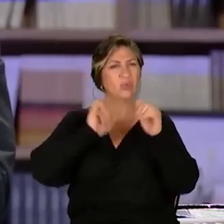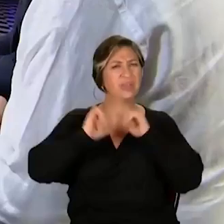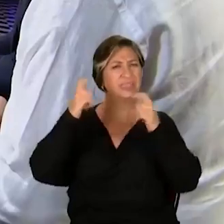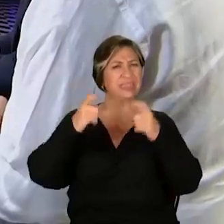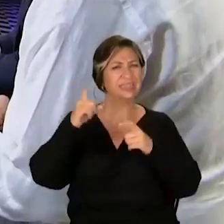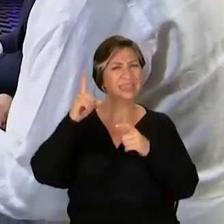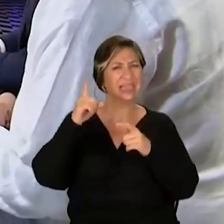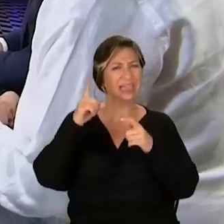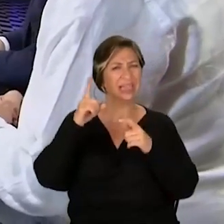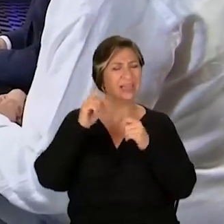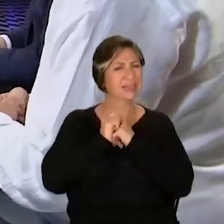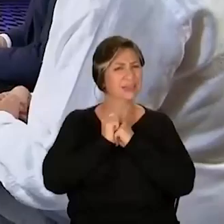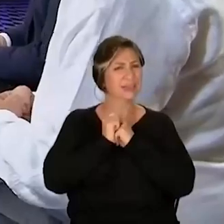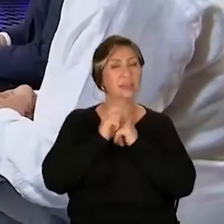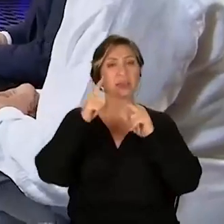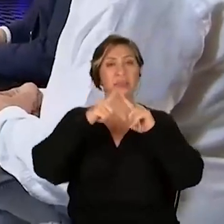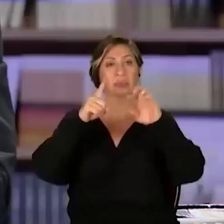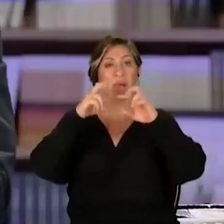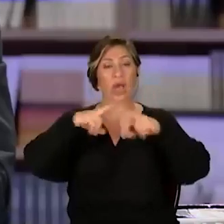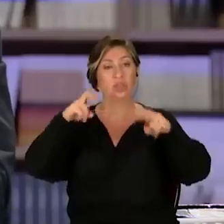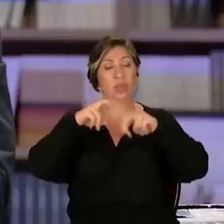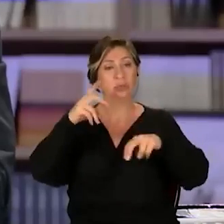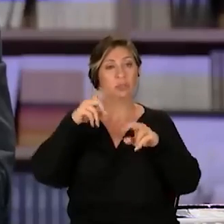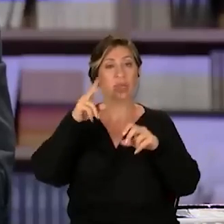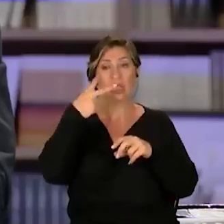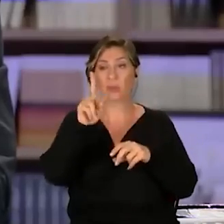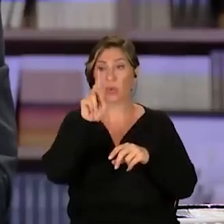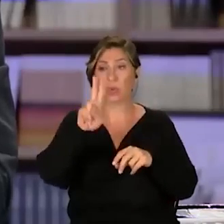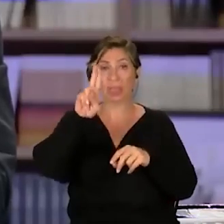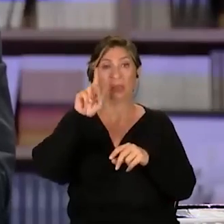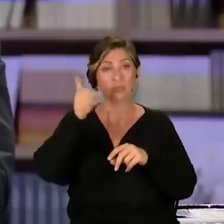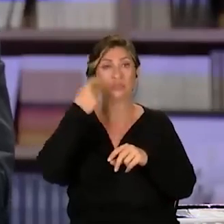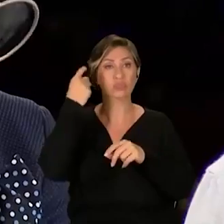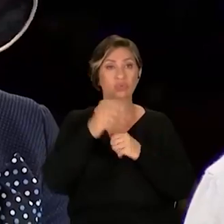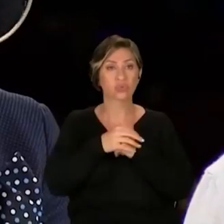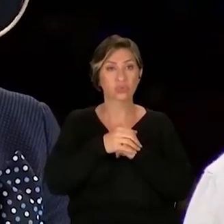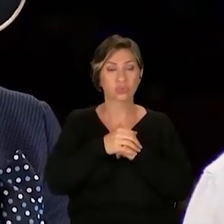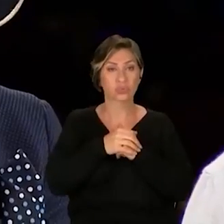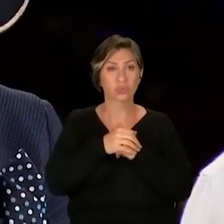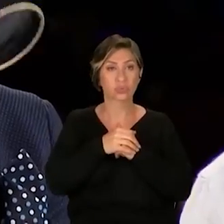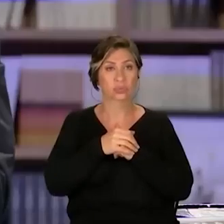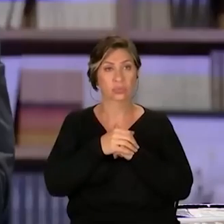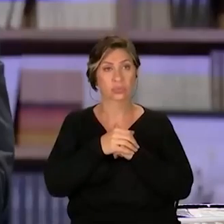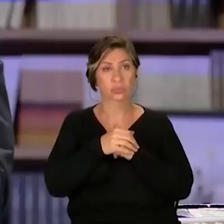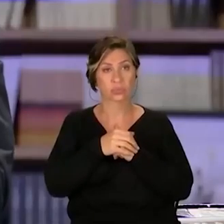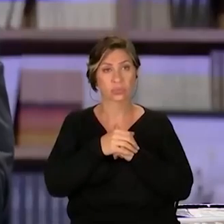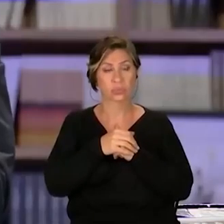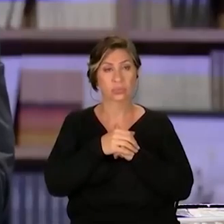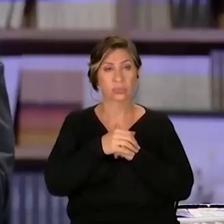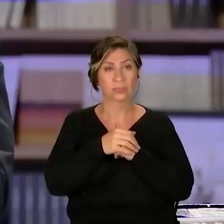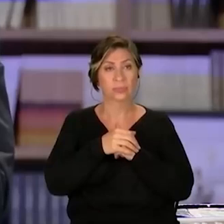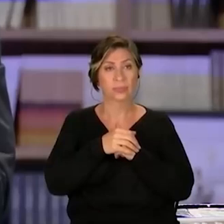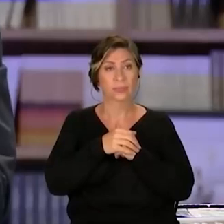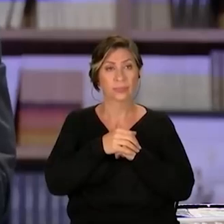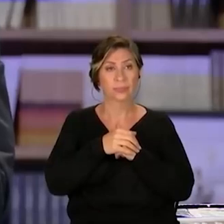Üniversitesi Feinberg Tıp Fakültesi araştırmacılar tarafından 2017 yılında icat edilmiş. Evet. Maalesef yani. Rush